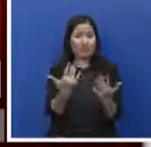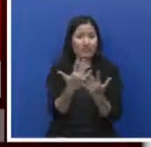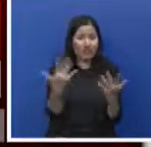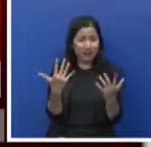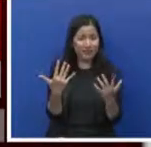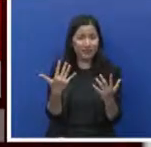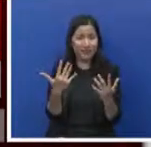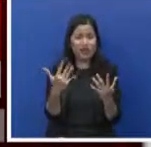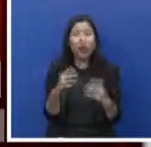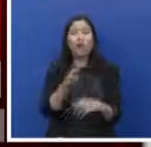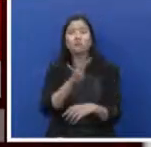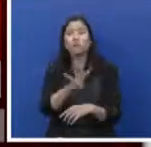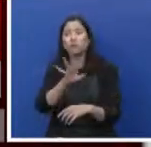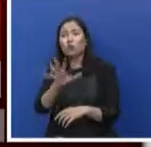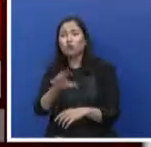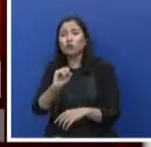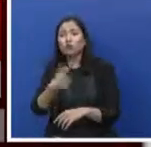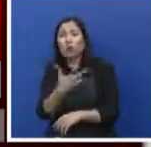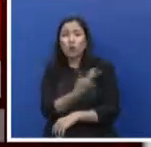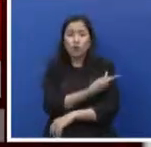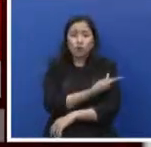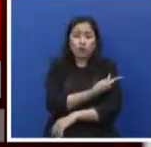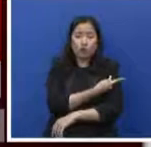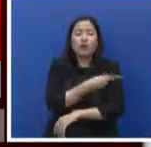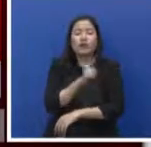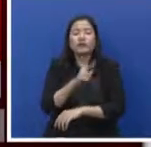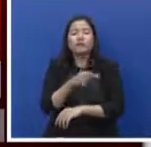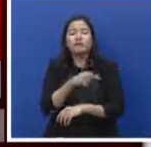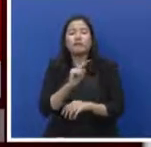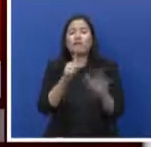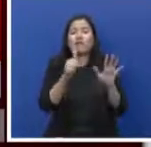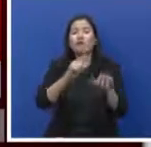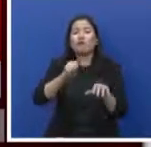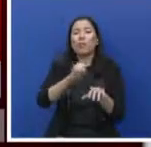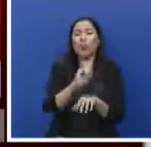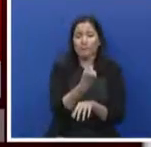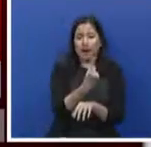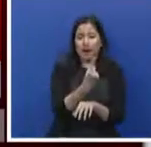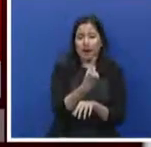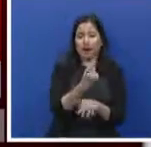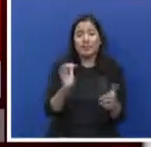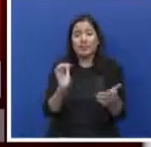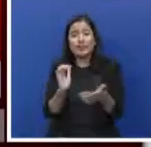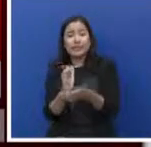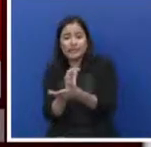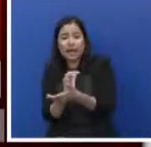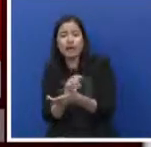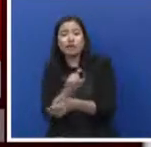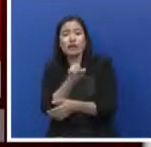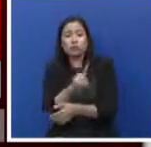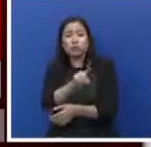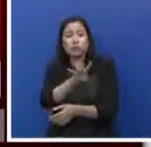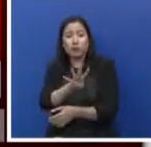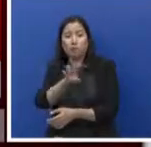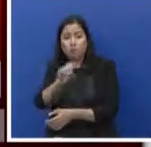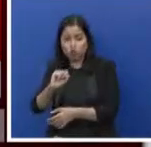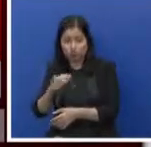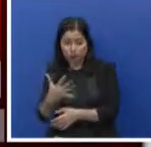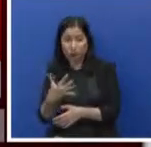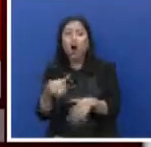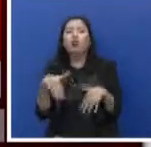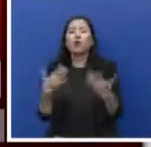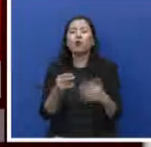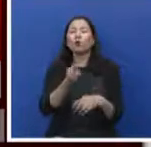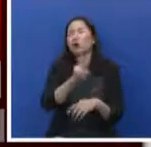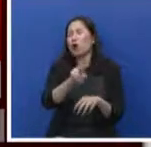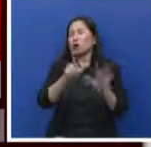juta dosis suntikan itu disuntikan di 6 bulan pertama. Nah, sisanya yang 140 juta atau